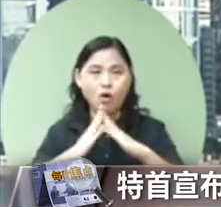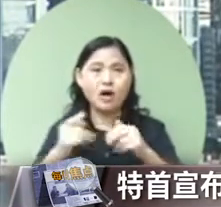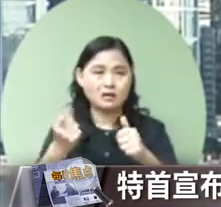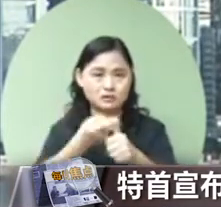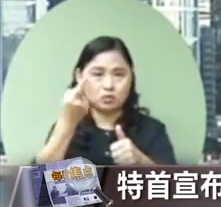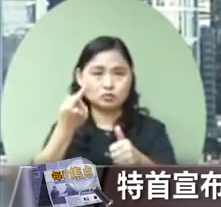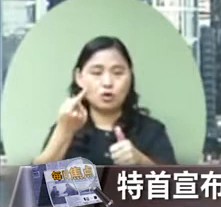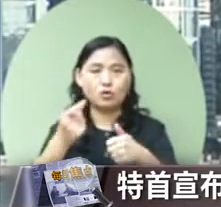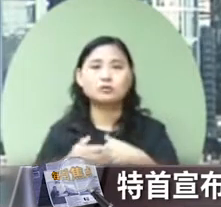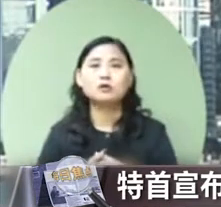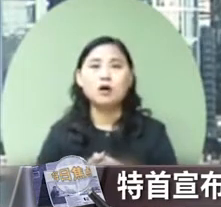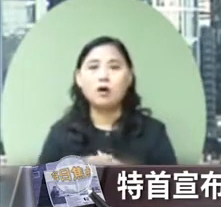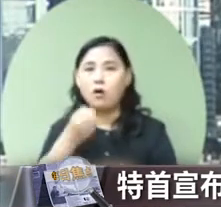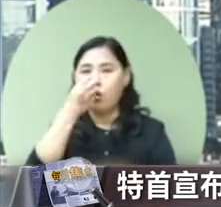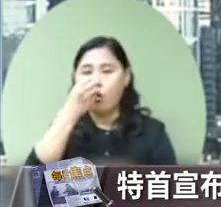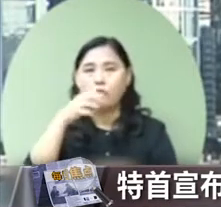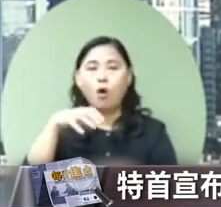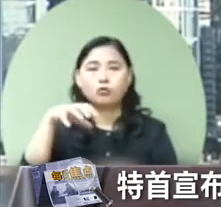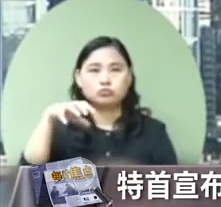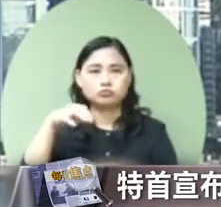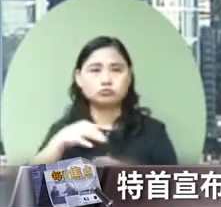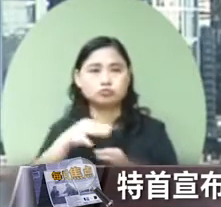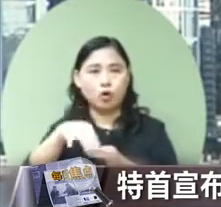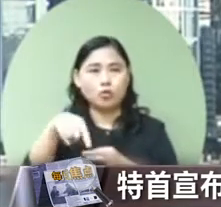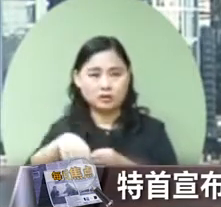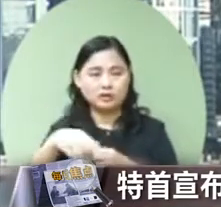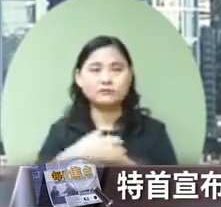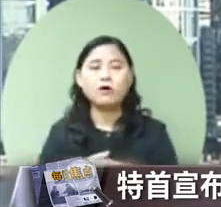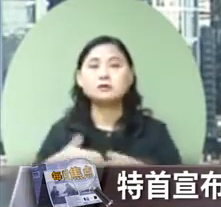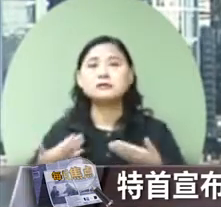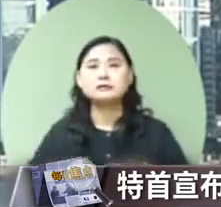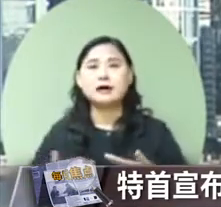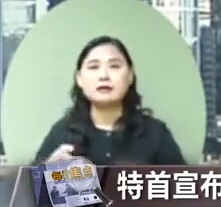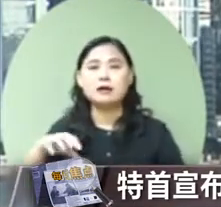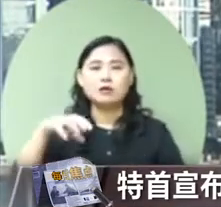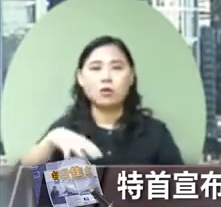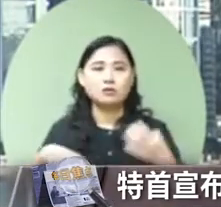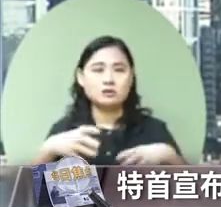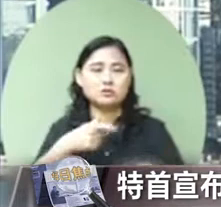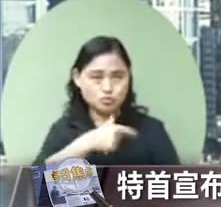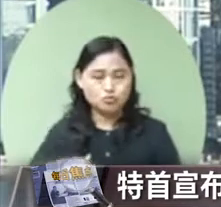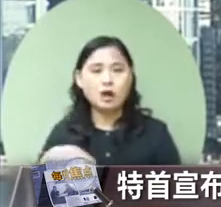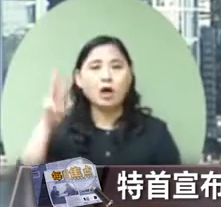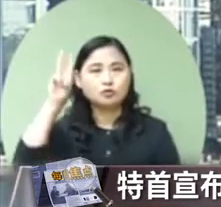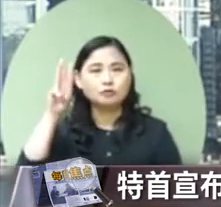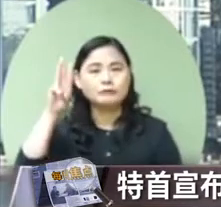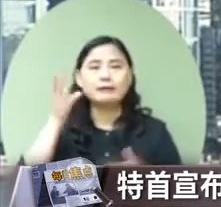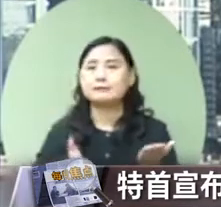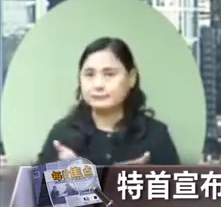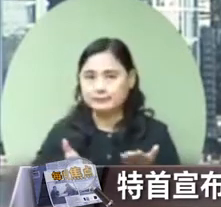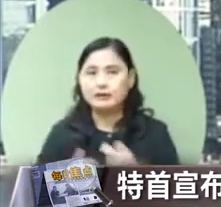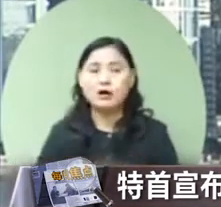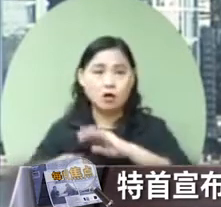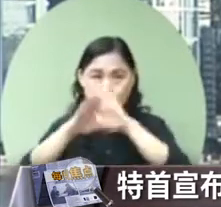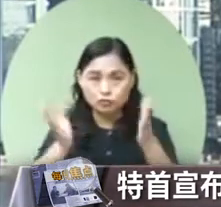場屬於港島區現任區議員的宣誓的儀式。所有的屬於港島區